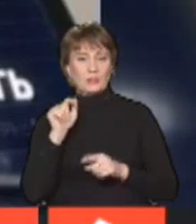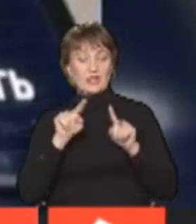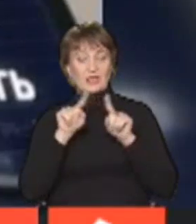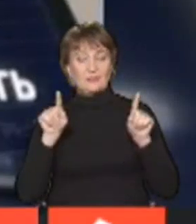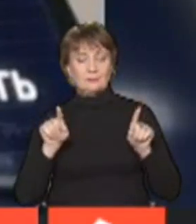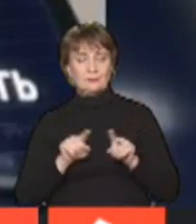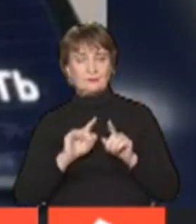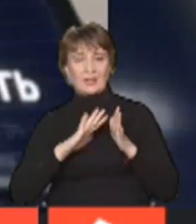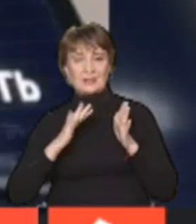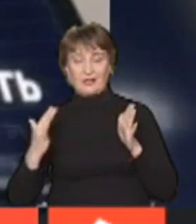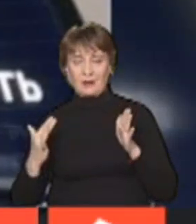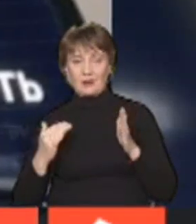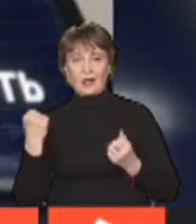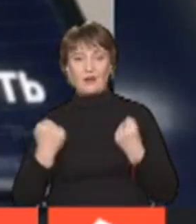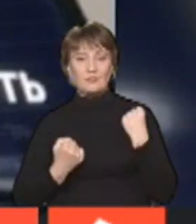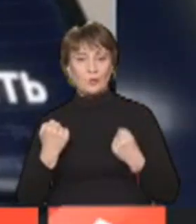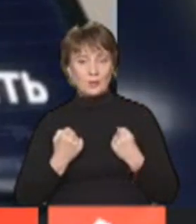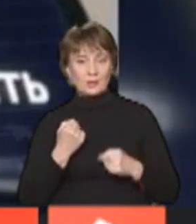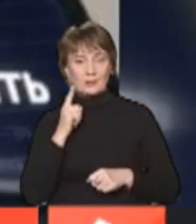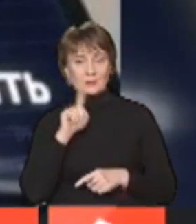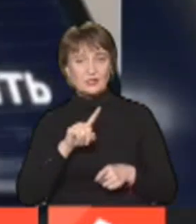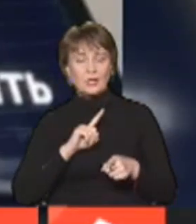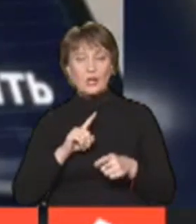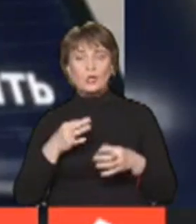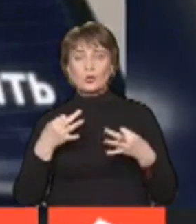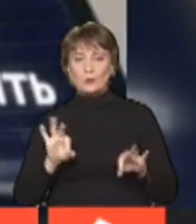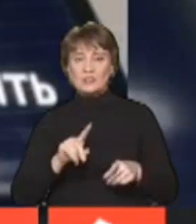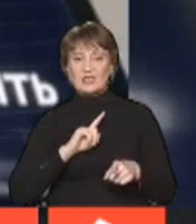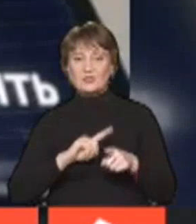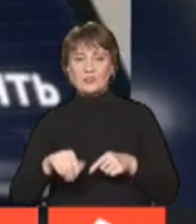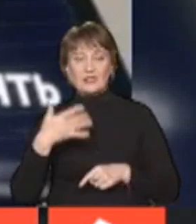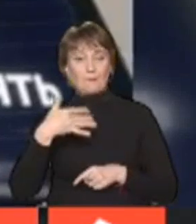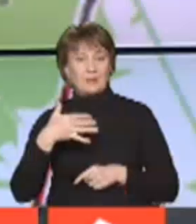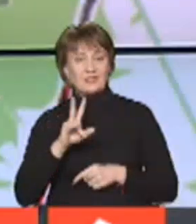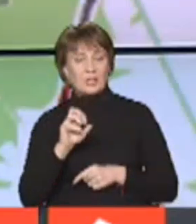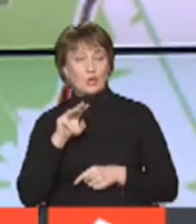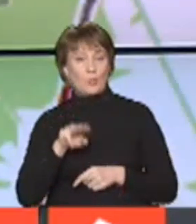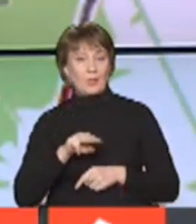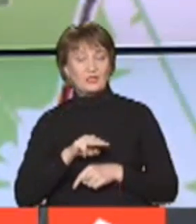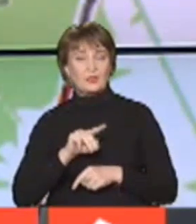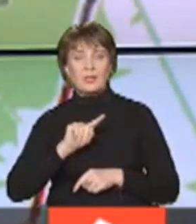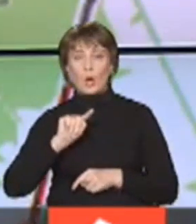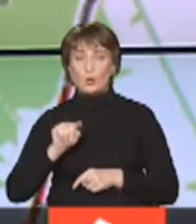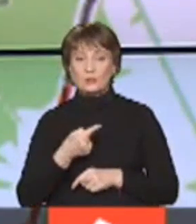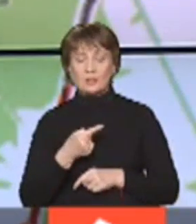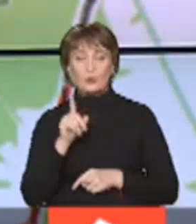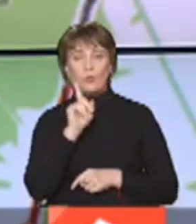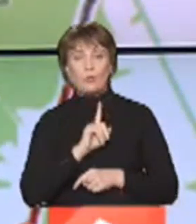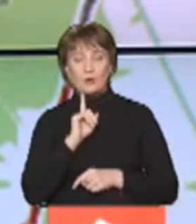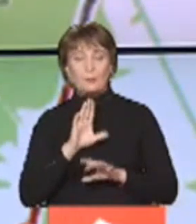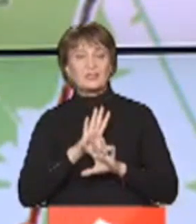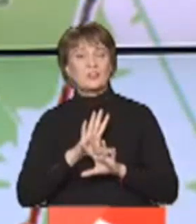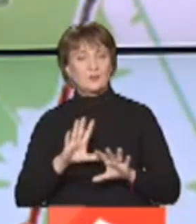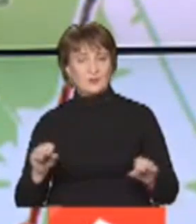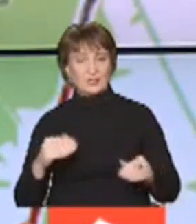скла автомобіля. А я ж нагадаю, що допустима швидкість 50 км на годину. Ну і поки що в мене це всі новини на сьогодні